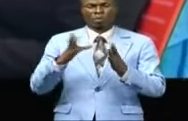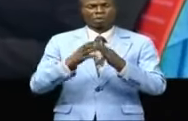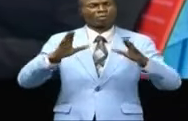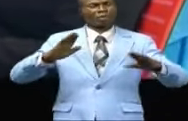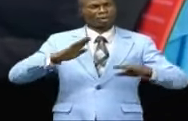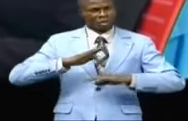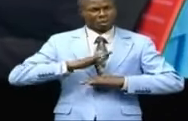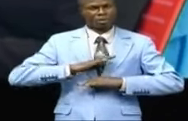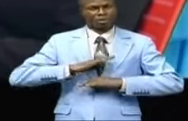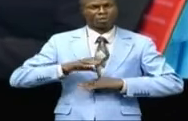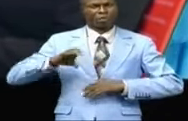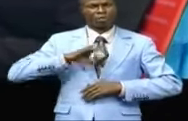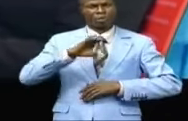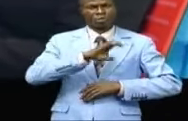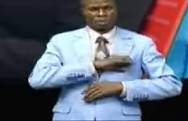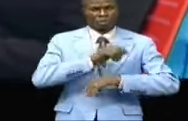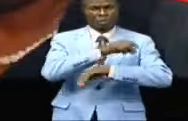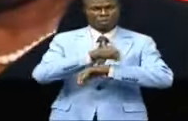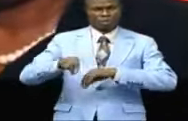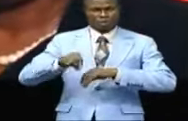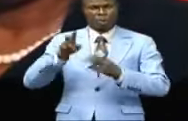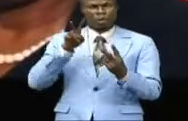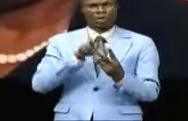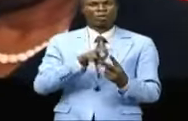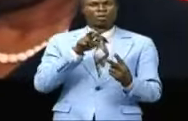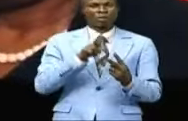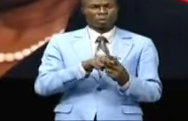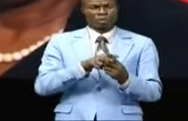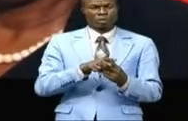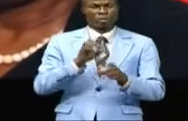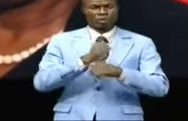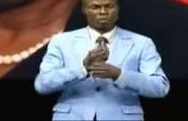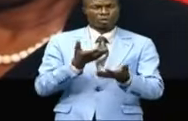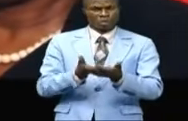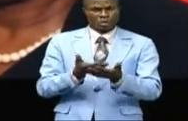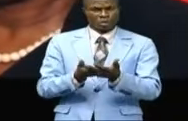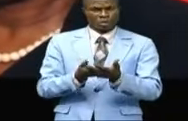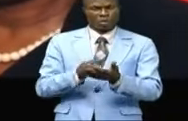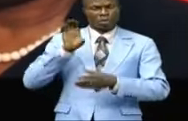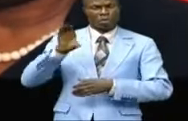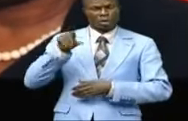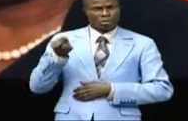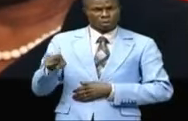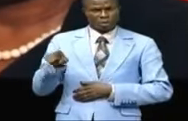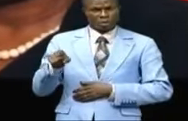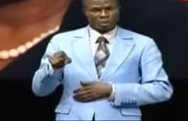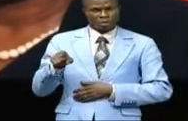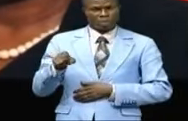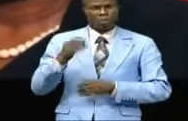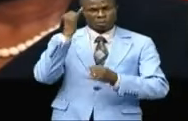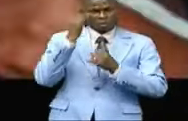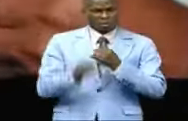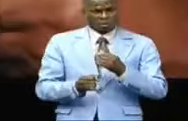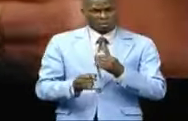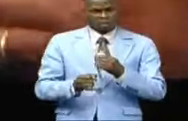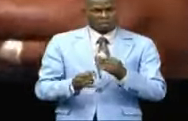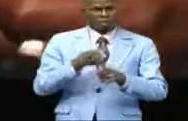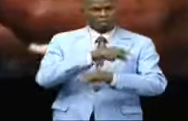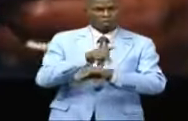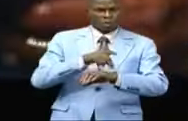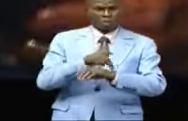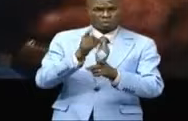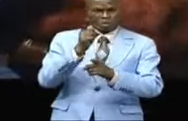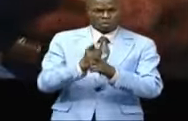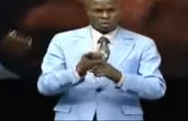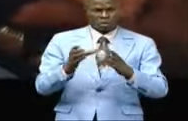satisfaction que le comité d'administration provisoire mis en place à Afrika First Bank a pris fin au bout de la période